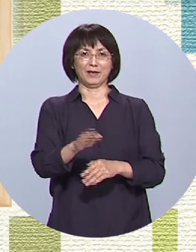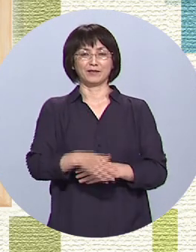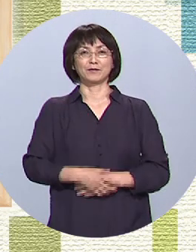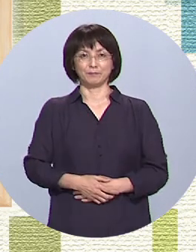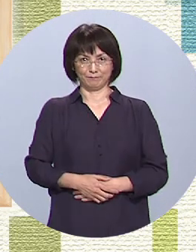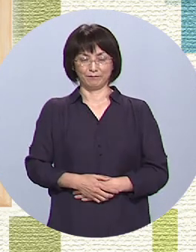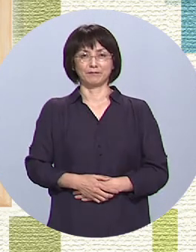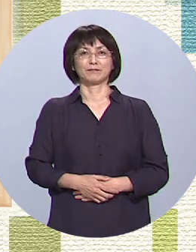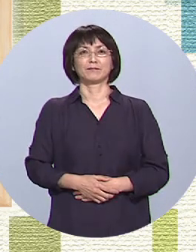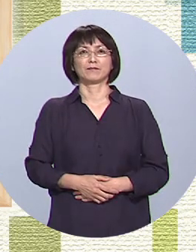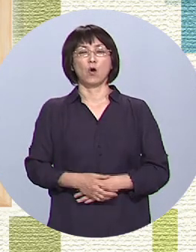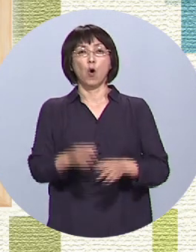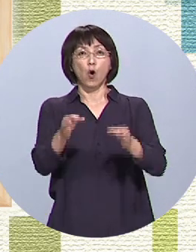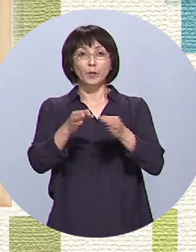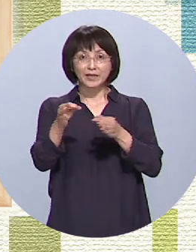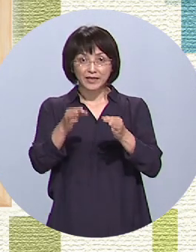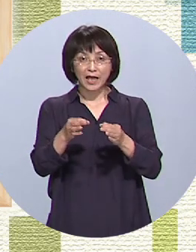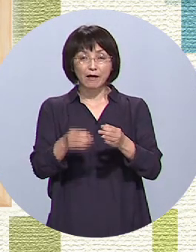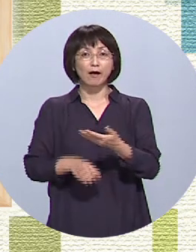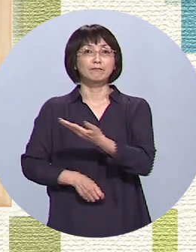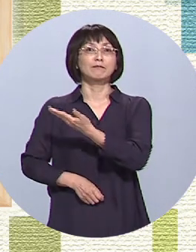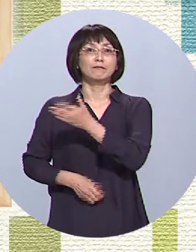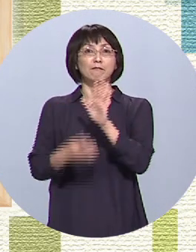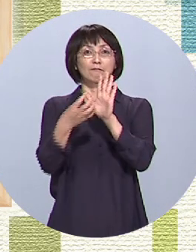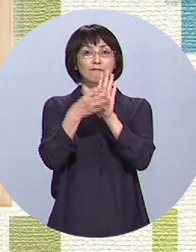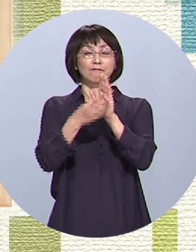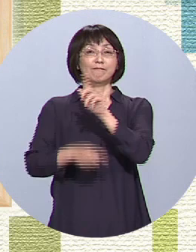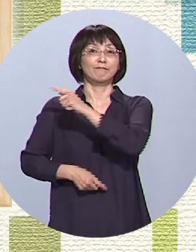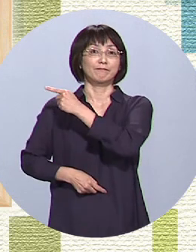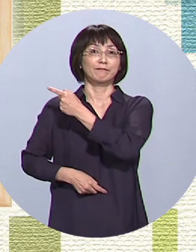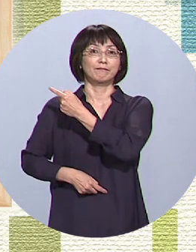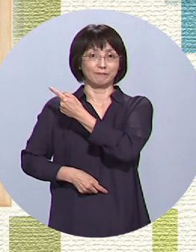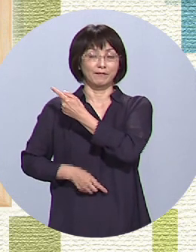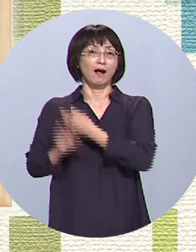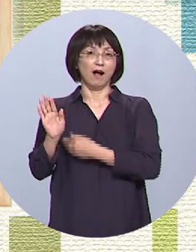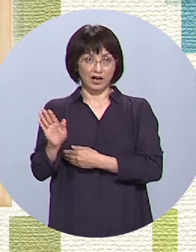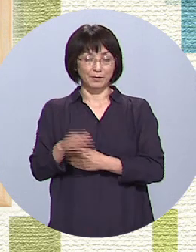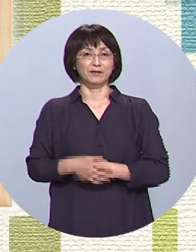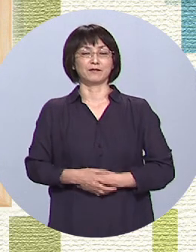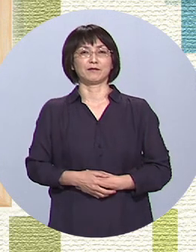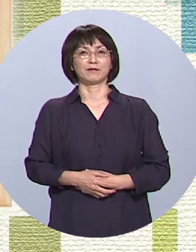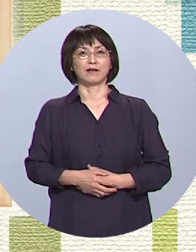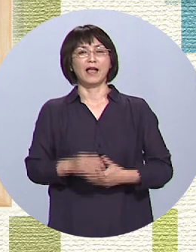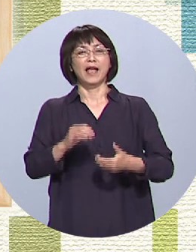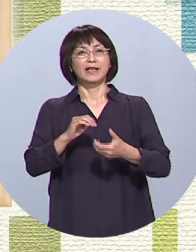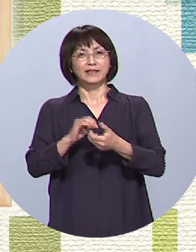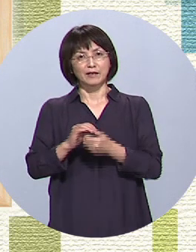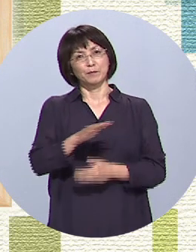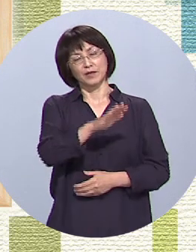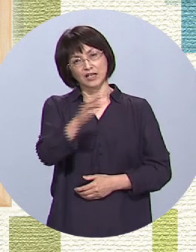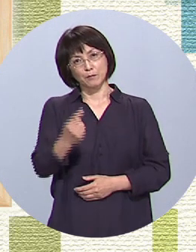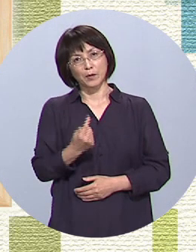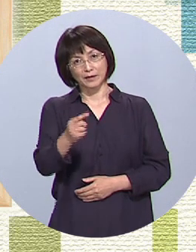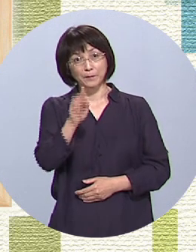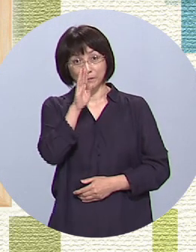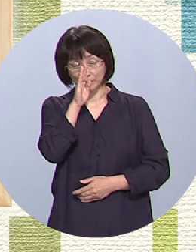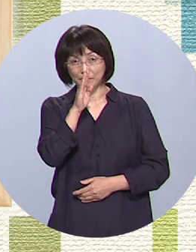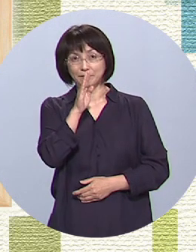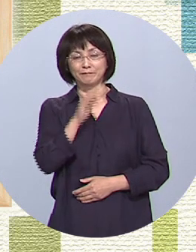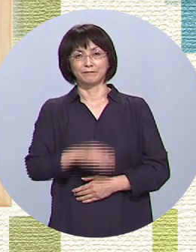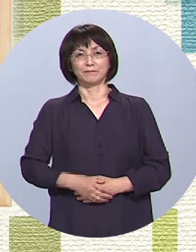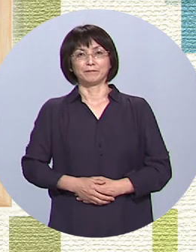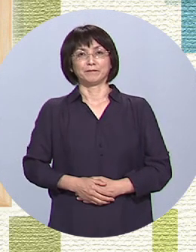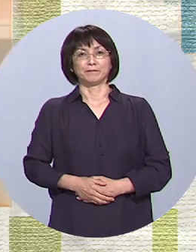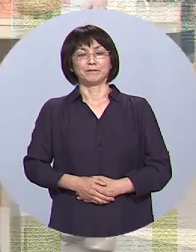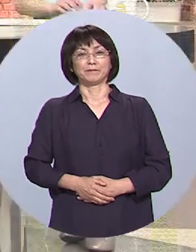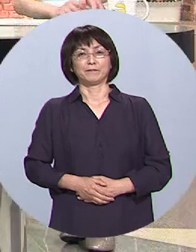協賛店はこちらのステッカーかポスターが目印。皆さんも自動車税を納めてぜひ特典を受けましょう。以上今週のインフォメーション